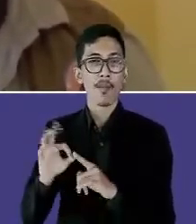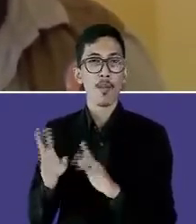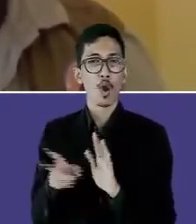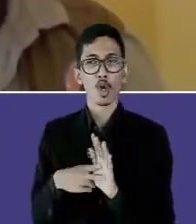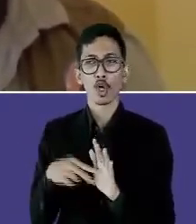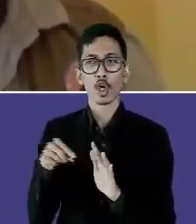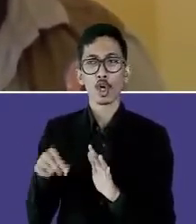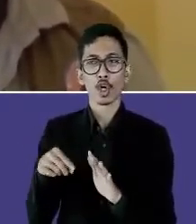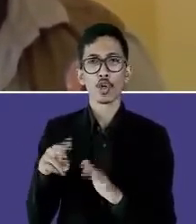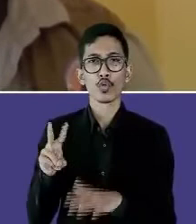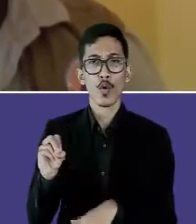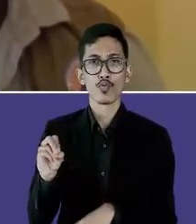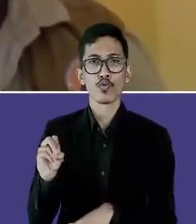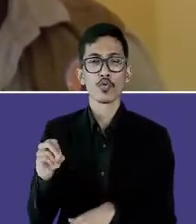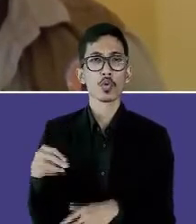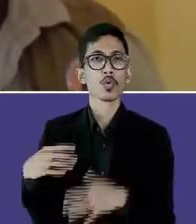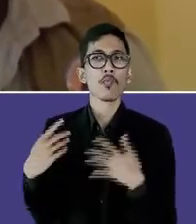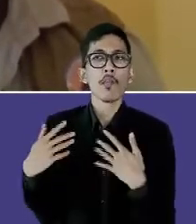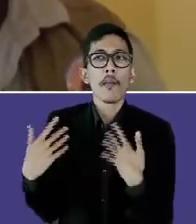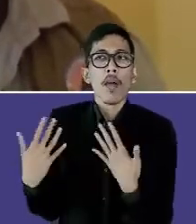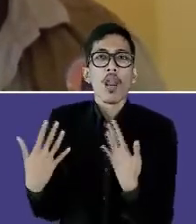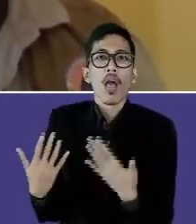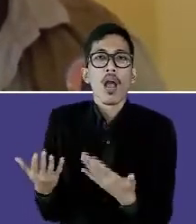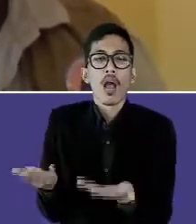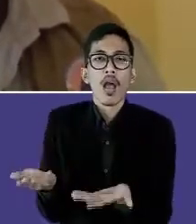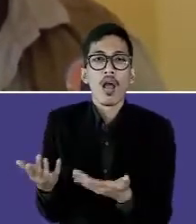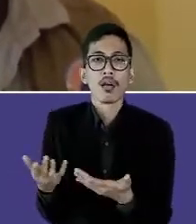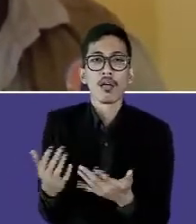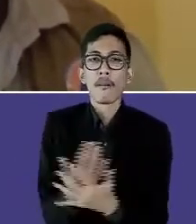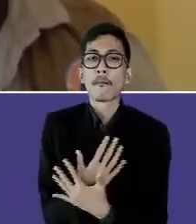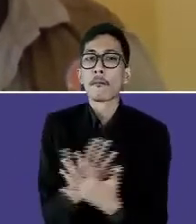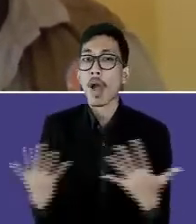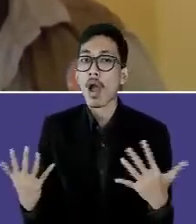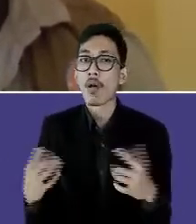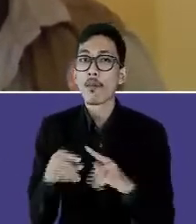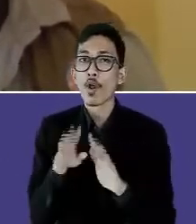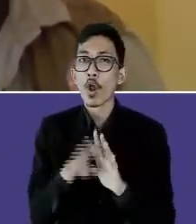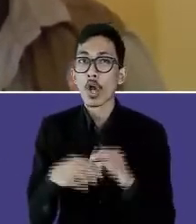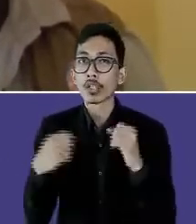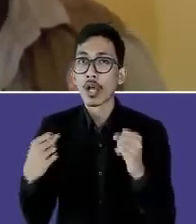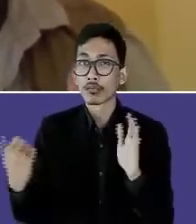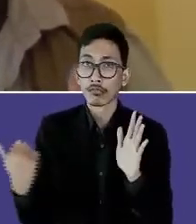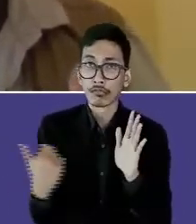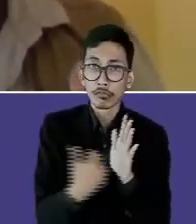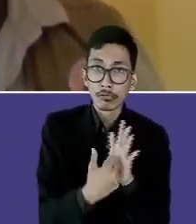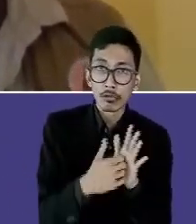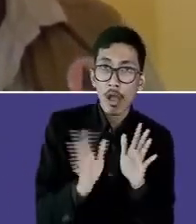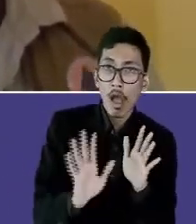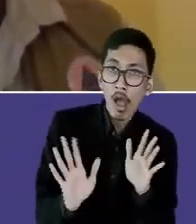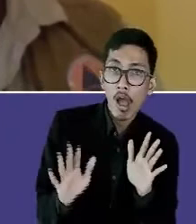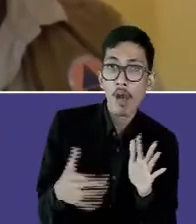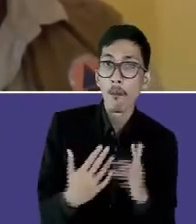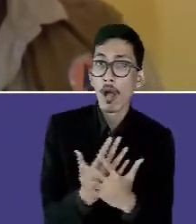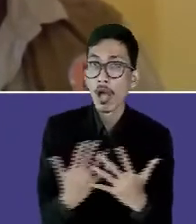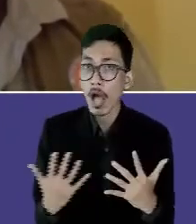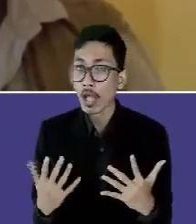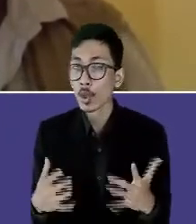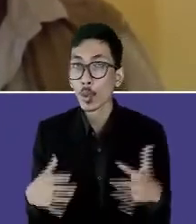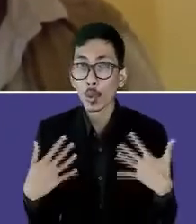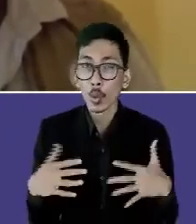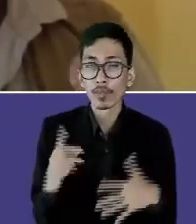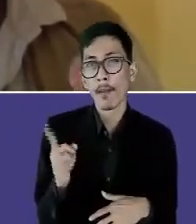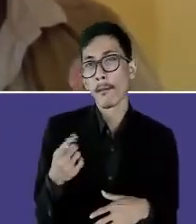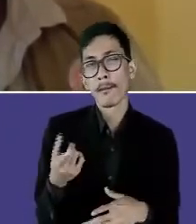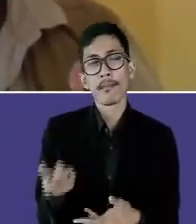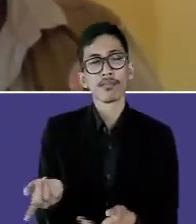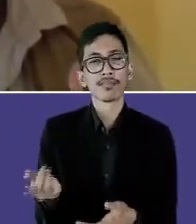ini, bagaimana Pak Sam, ketaatan masyarakat terhadap protokol kesehatan yang pasti antusiasmenya sangat tinggi ya Pak